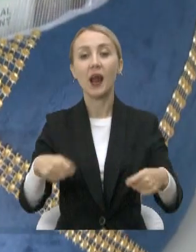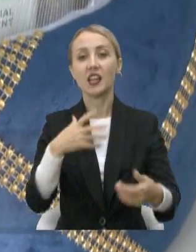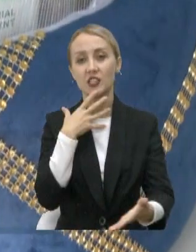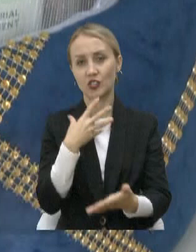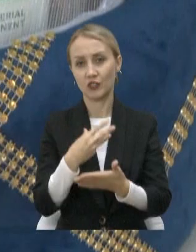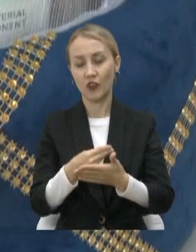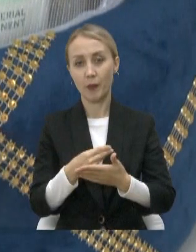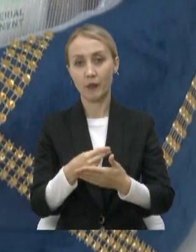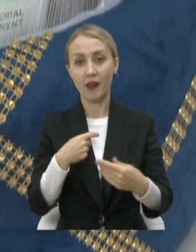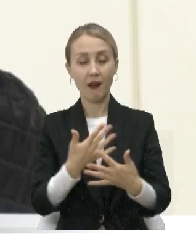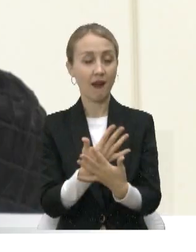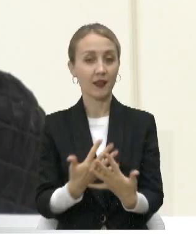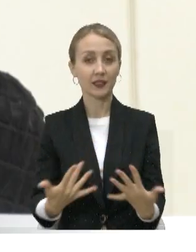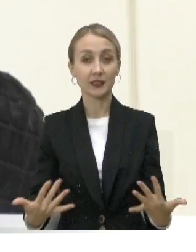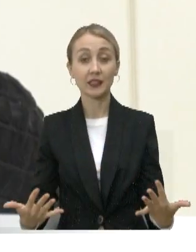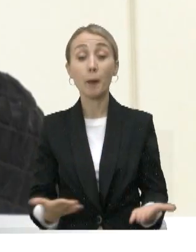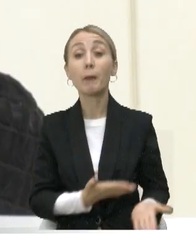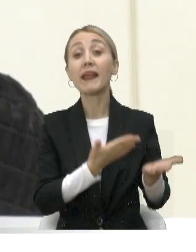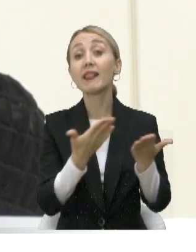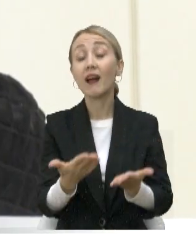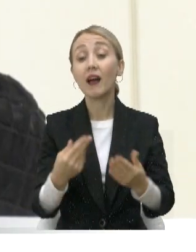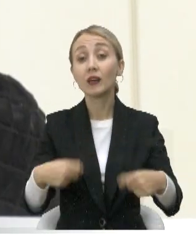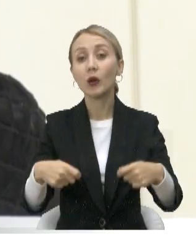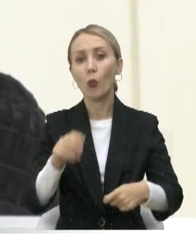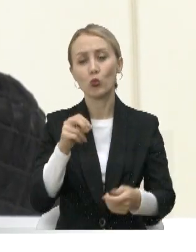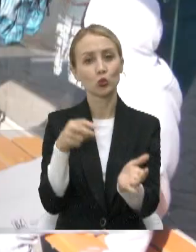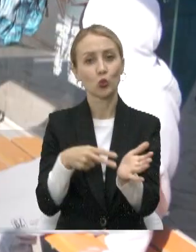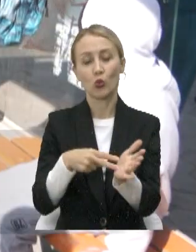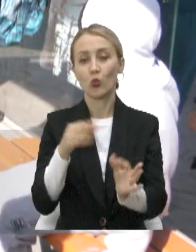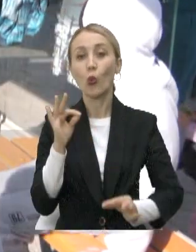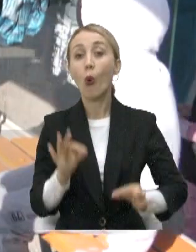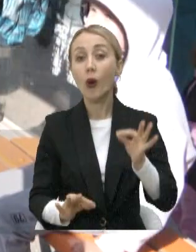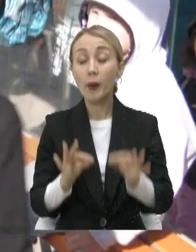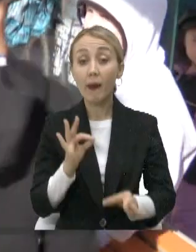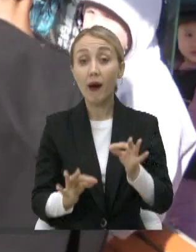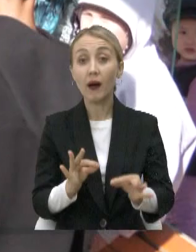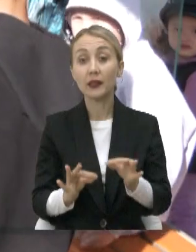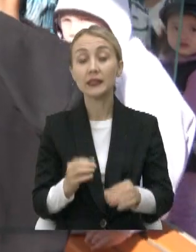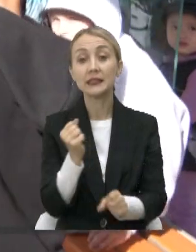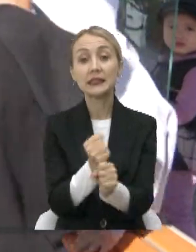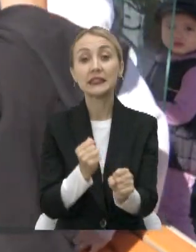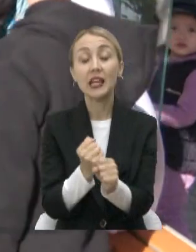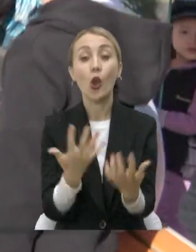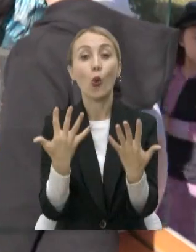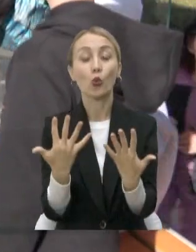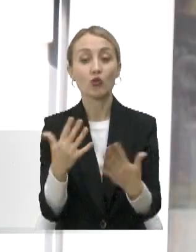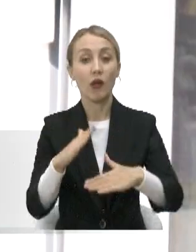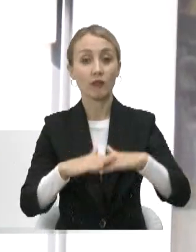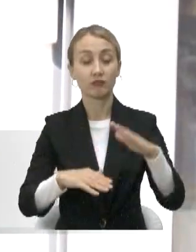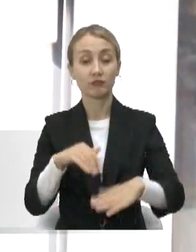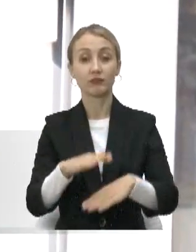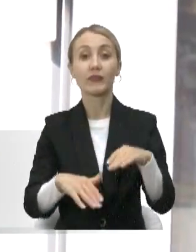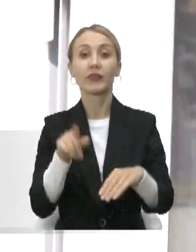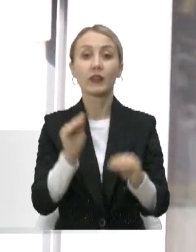изделий предлагаемую продукцию население может купить по доступным ценам изделие ручной работы можно приобрести в павильоне